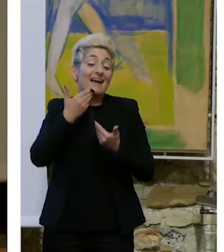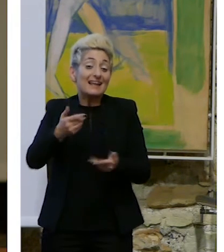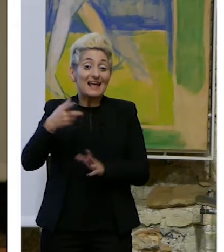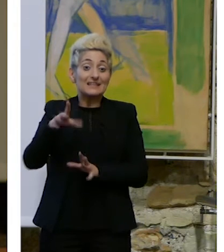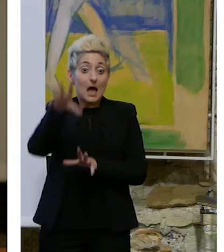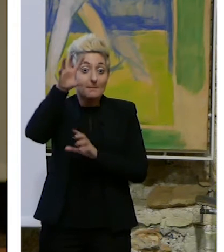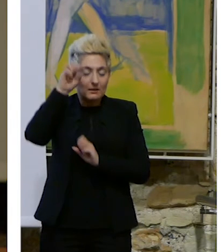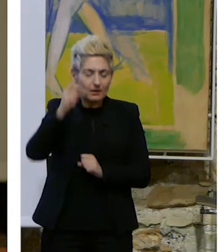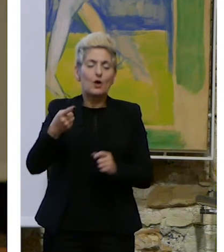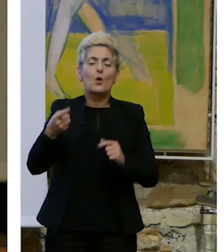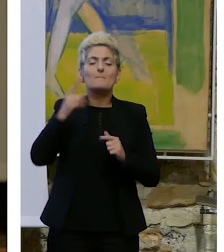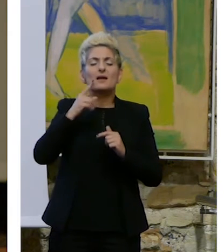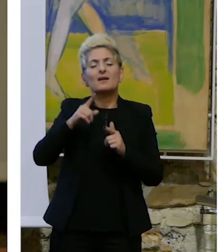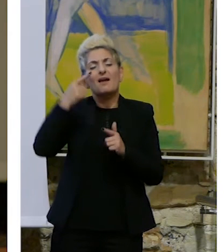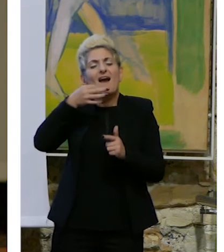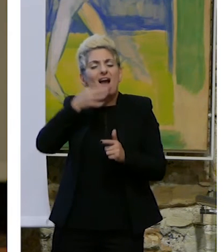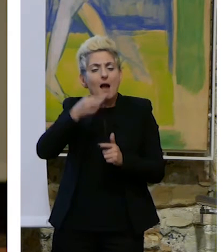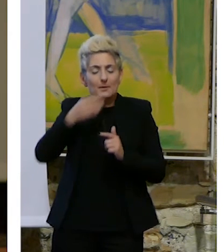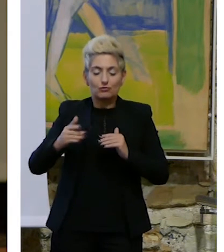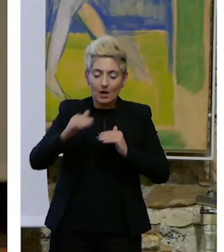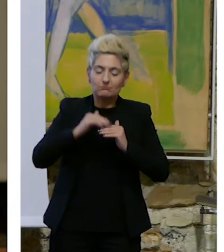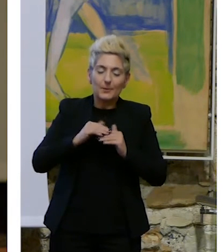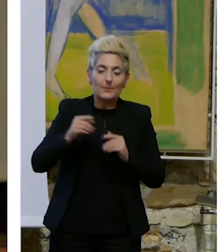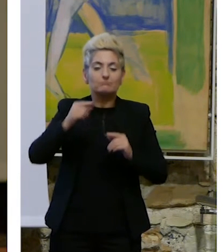accumulare. È tutto lì il percorso.